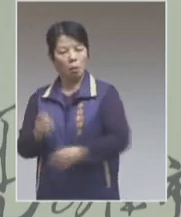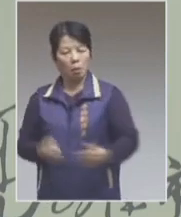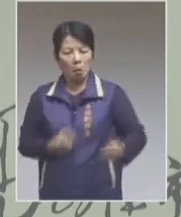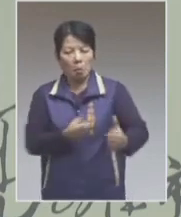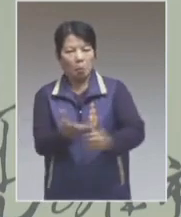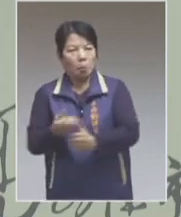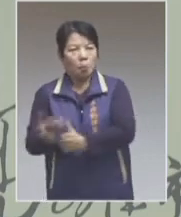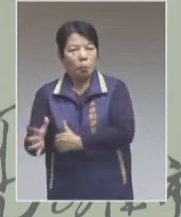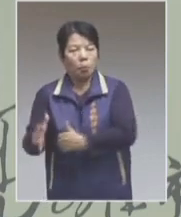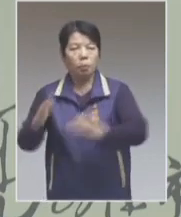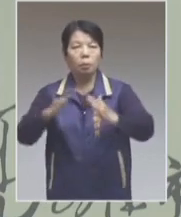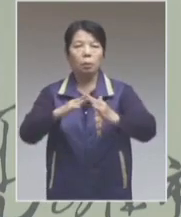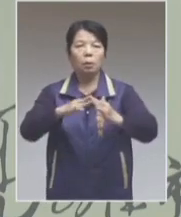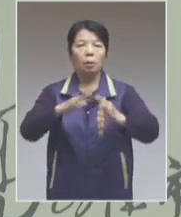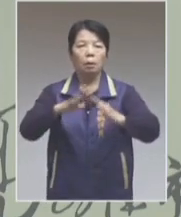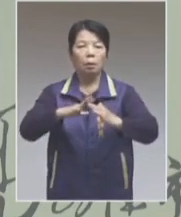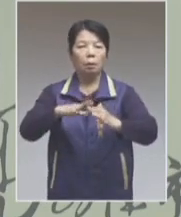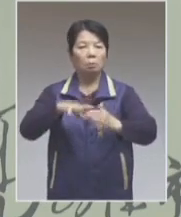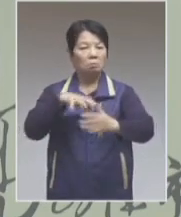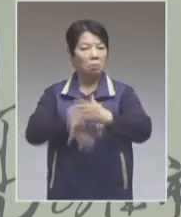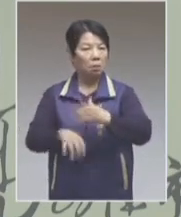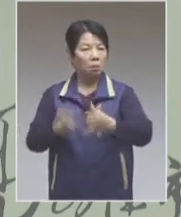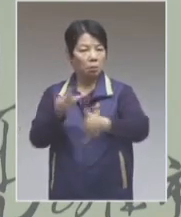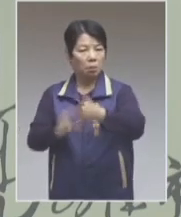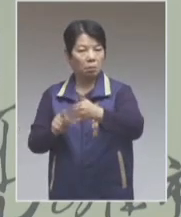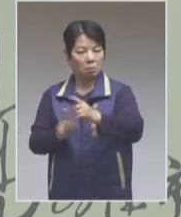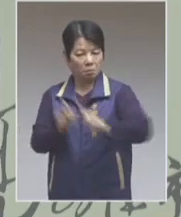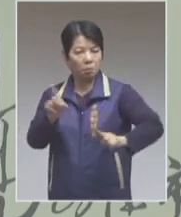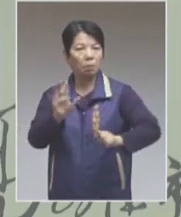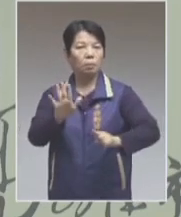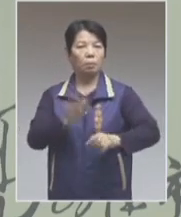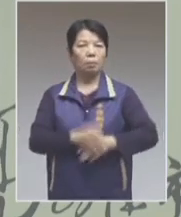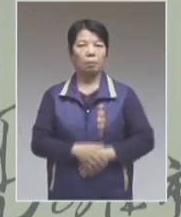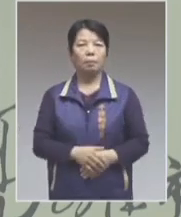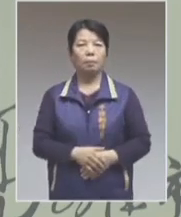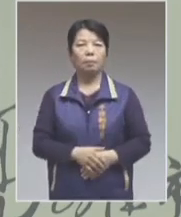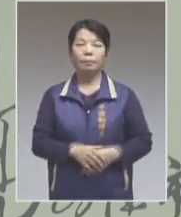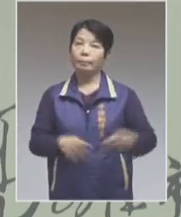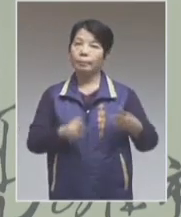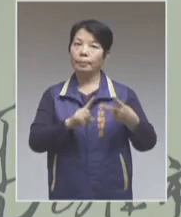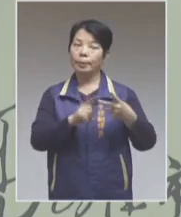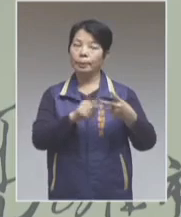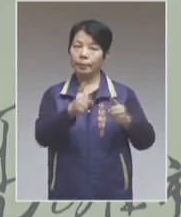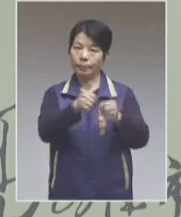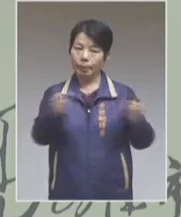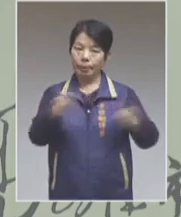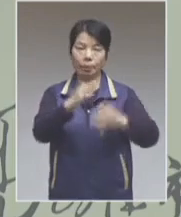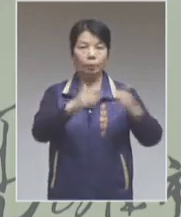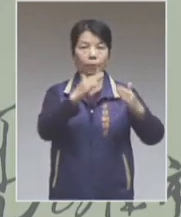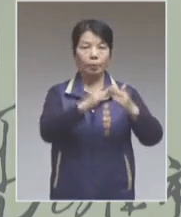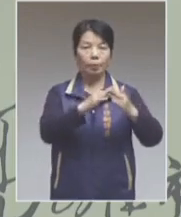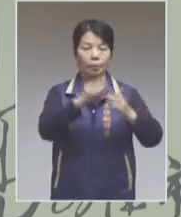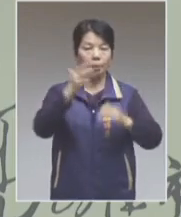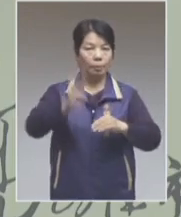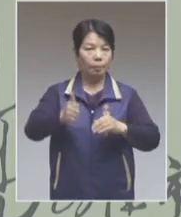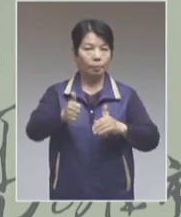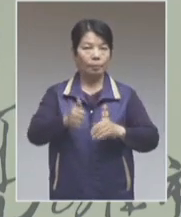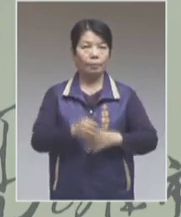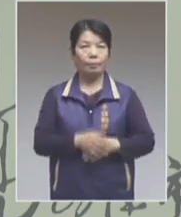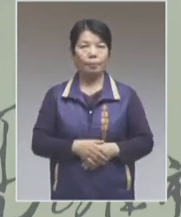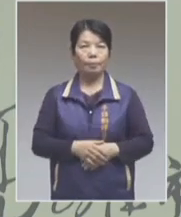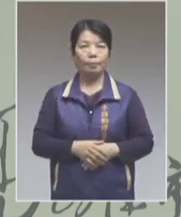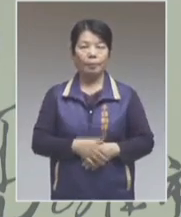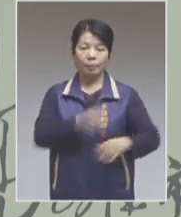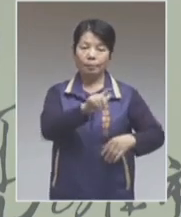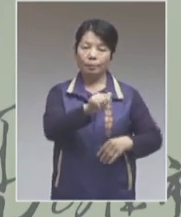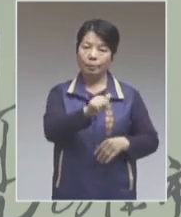这个家庭的个案来看还是有所差别。好，那第二个我们要感谢学校的校长跟